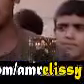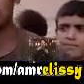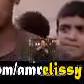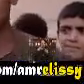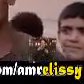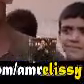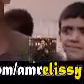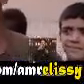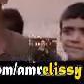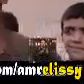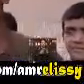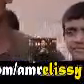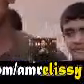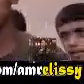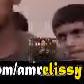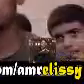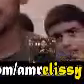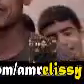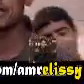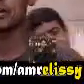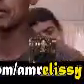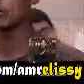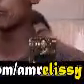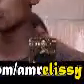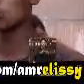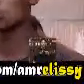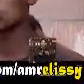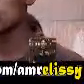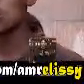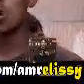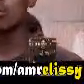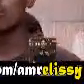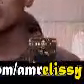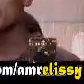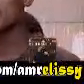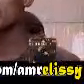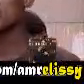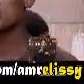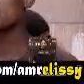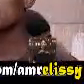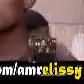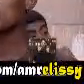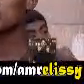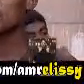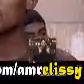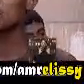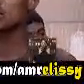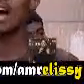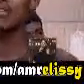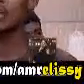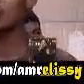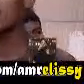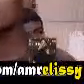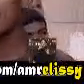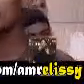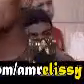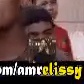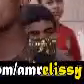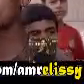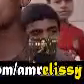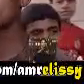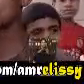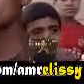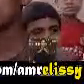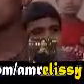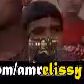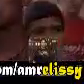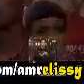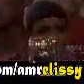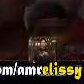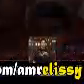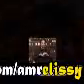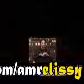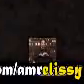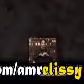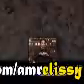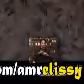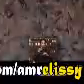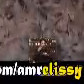خالص. المية دلوقتي ما توصلناش، والزرق بيتجف عندنا هنا بيبوظ، ومننزعش هنا من السلسلة، بننزل على القصر، حتى النهر حتى بيجفف المية يعني.